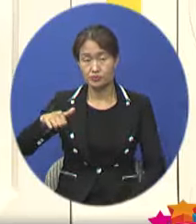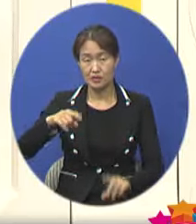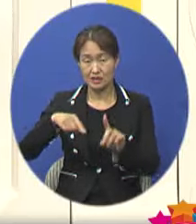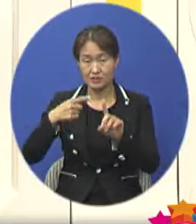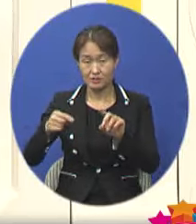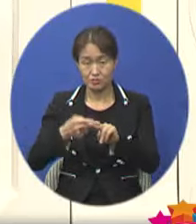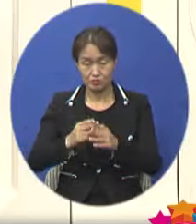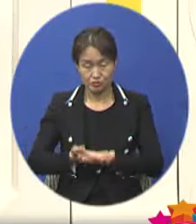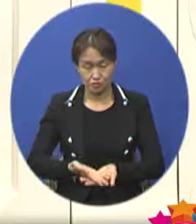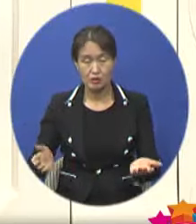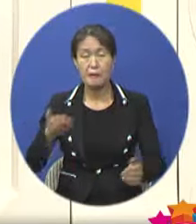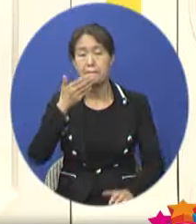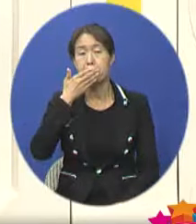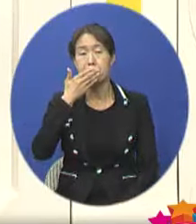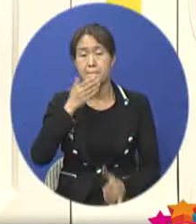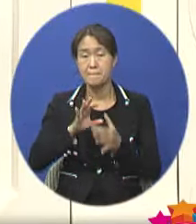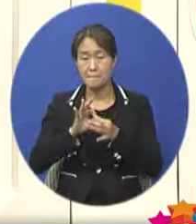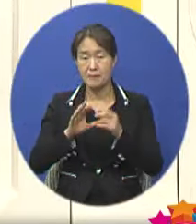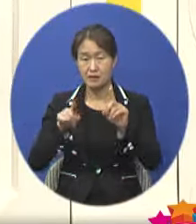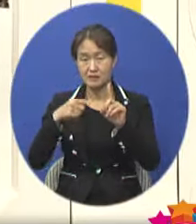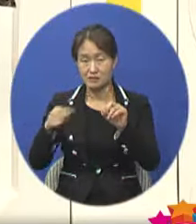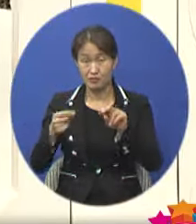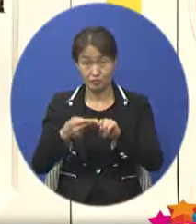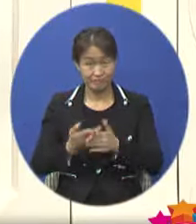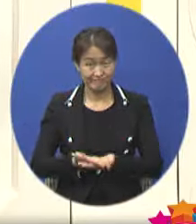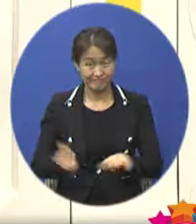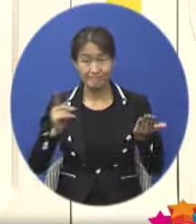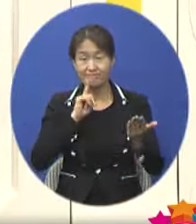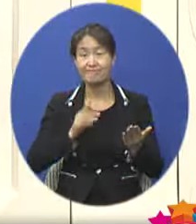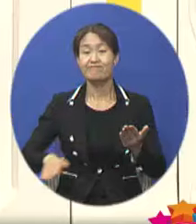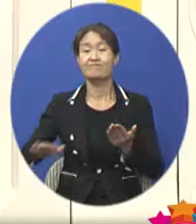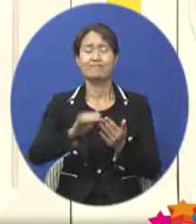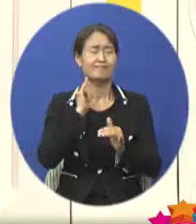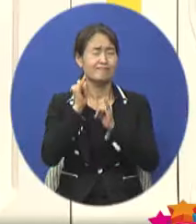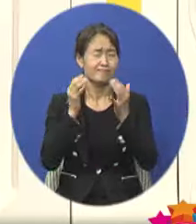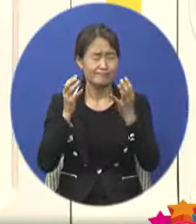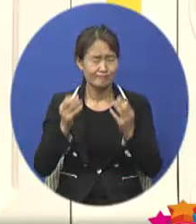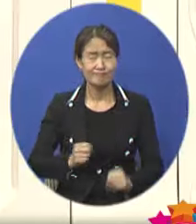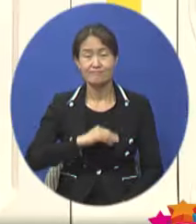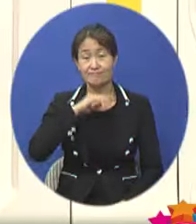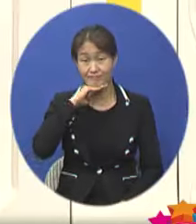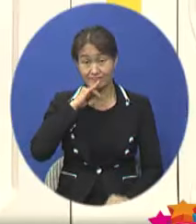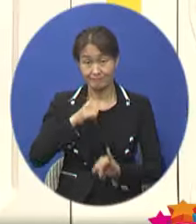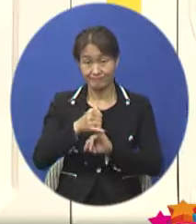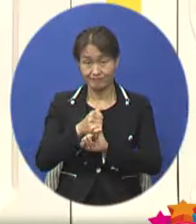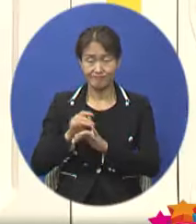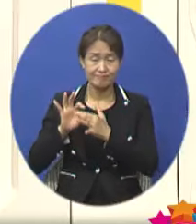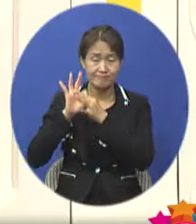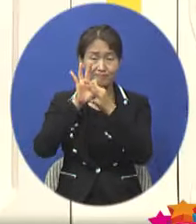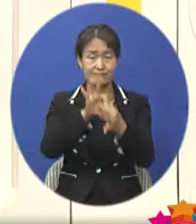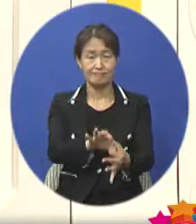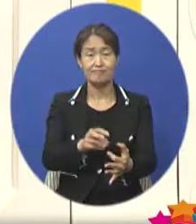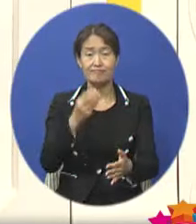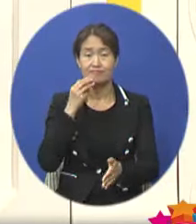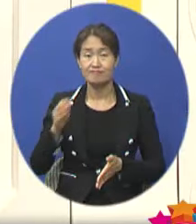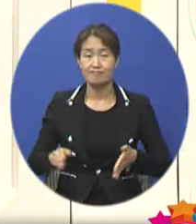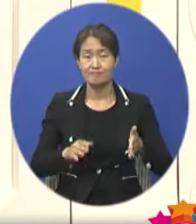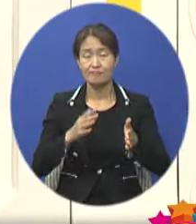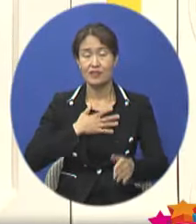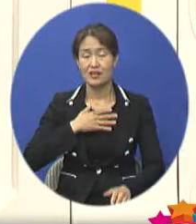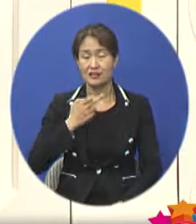역시 한 박스 한 분께 보내드리도록 하겠습니다. 네, 여러분들의 많은 참여 기다리겠습니다. 네, 자 계속해서 경기도